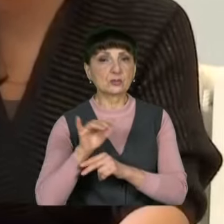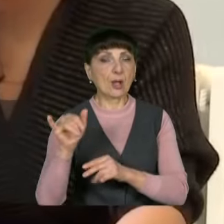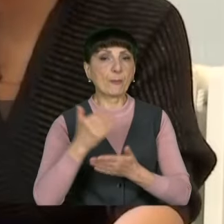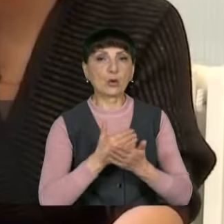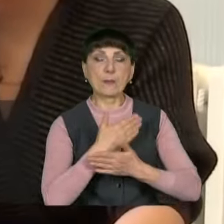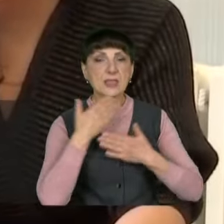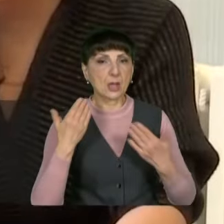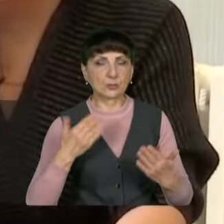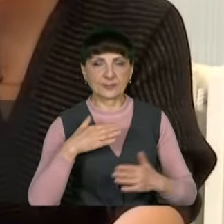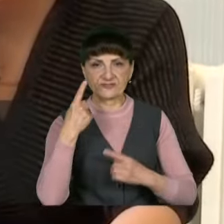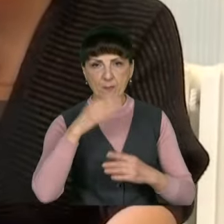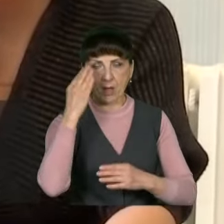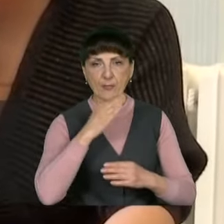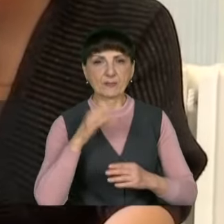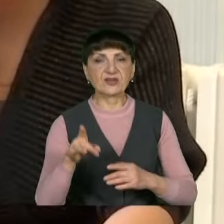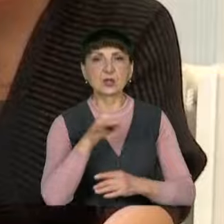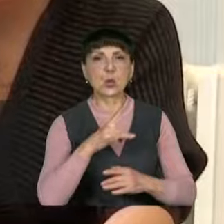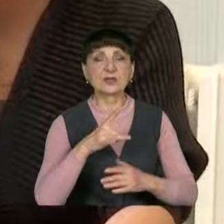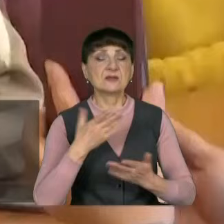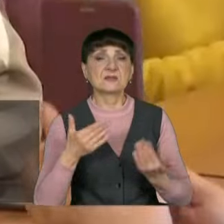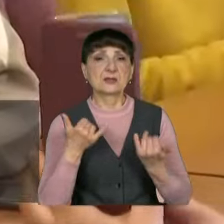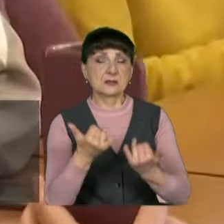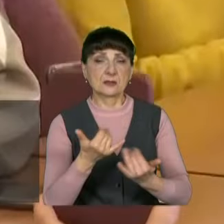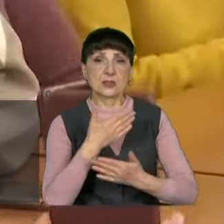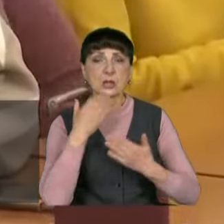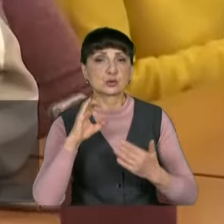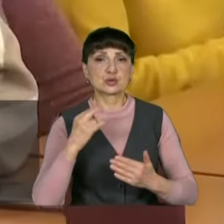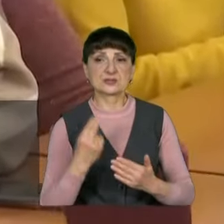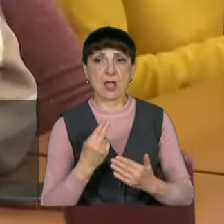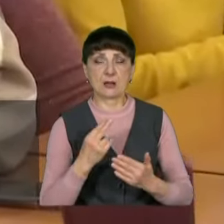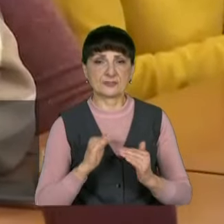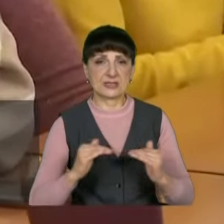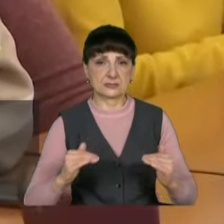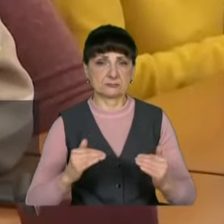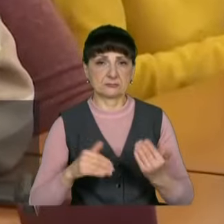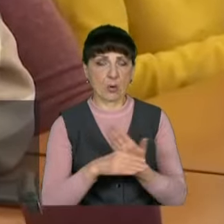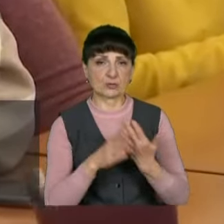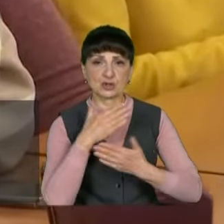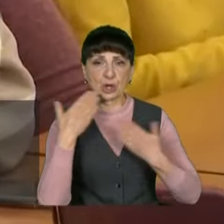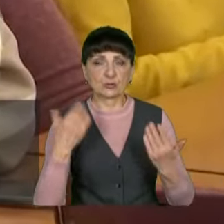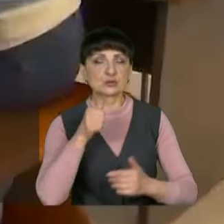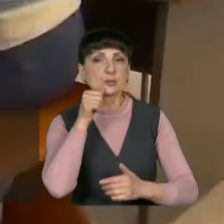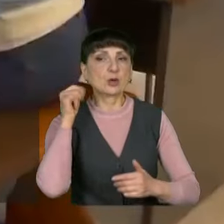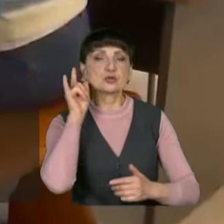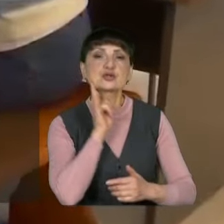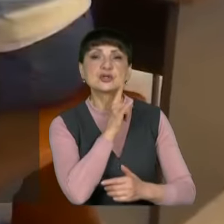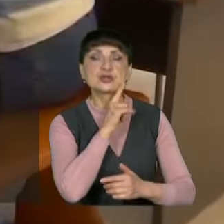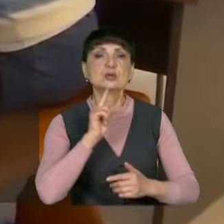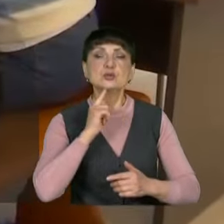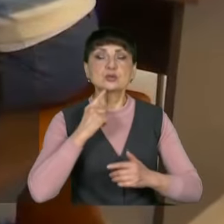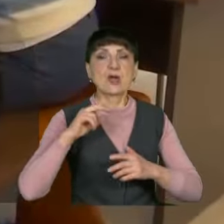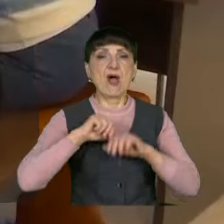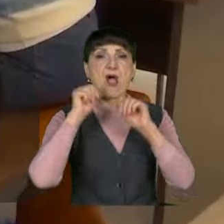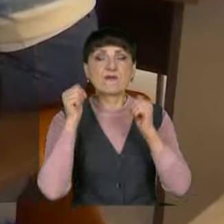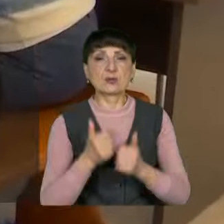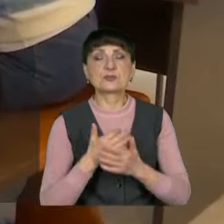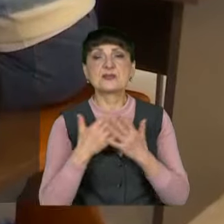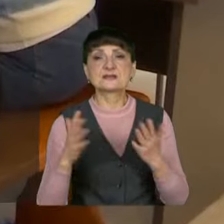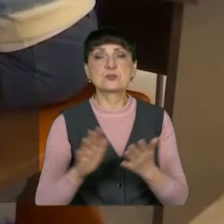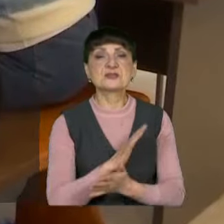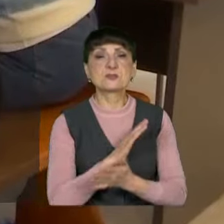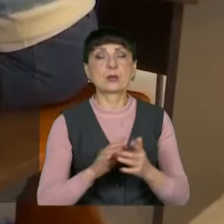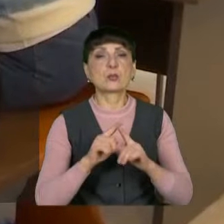По словам родителей, в регионе практически не оказывают социальную помощь особенным детям. В прошлом году женщины с трудом смогли оформить несколько